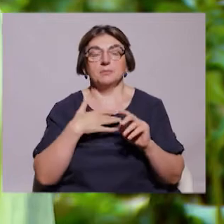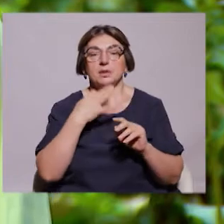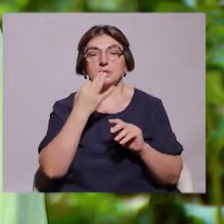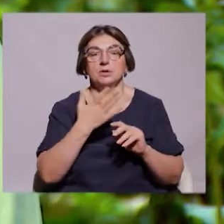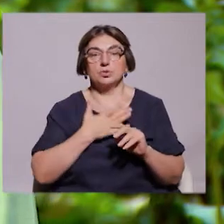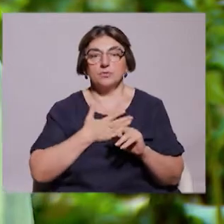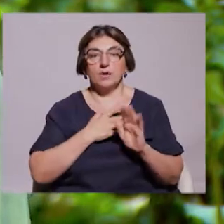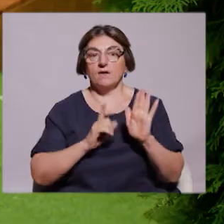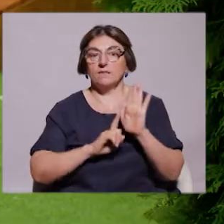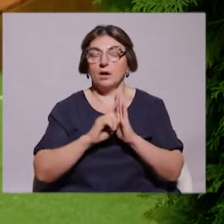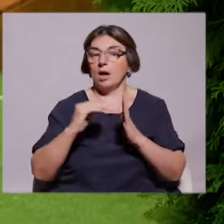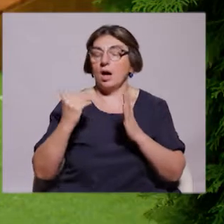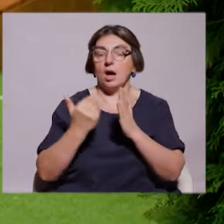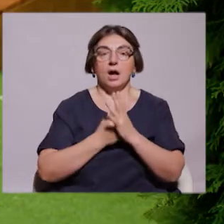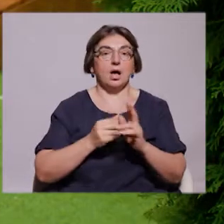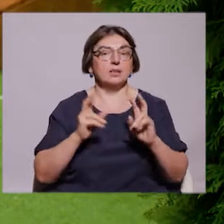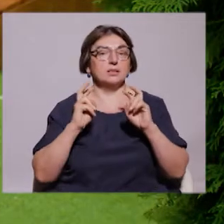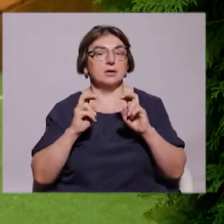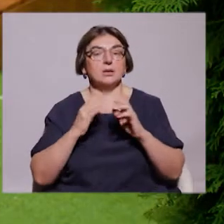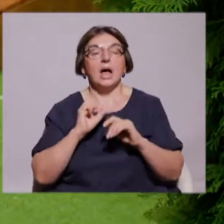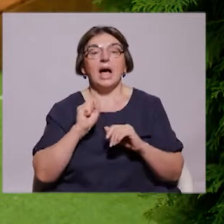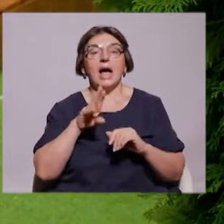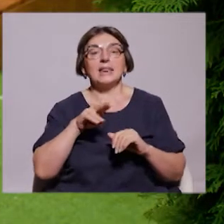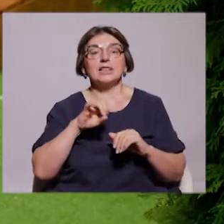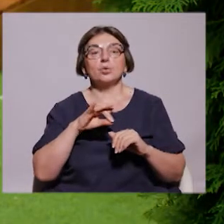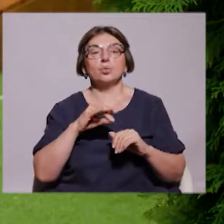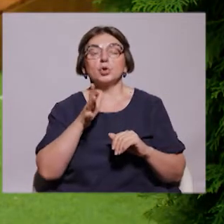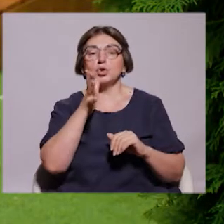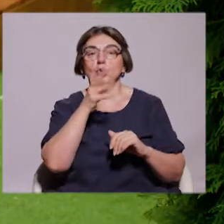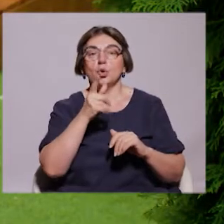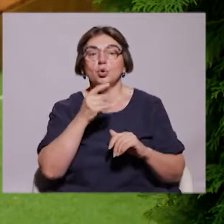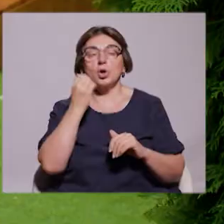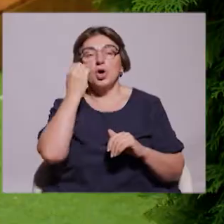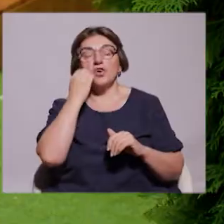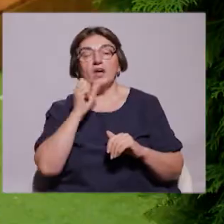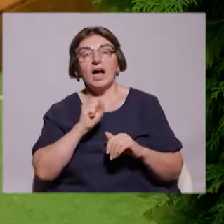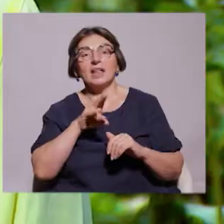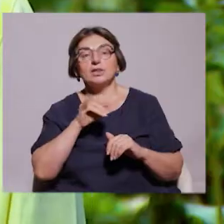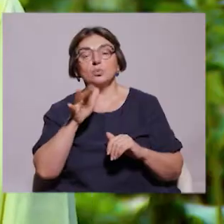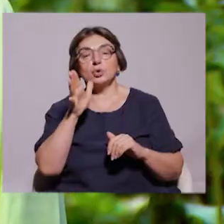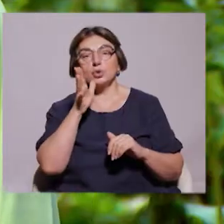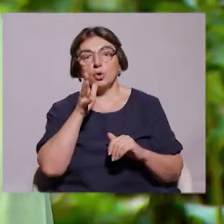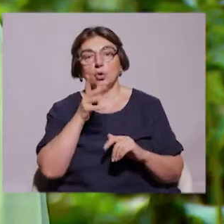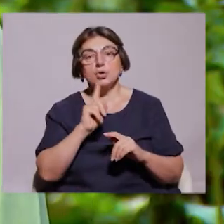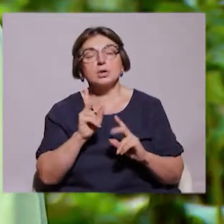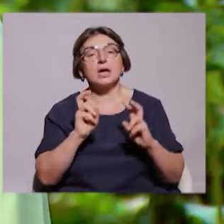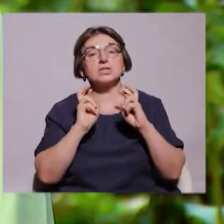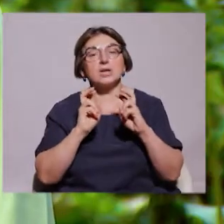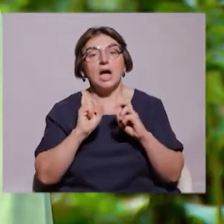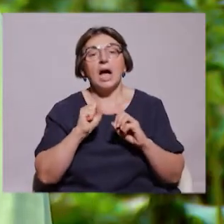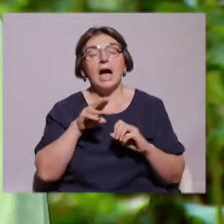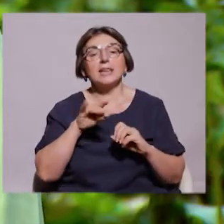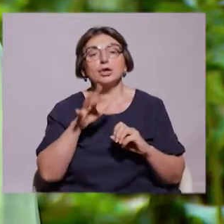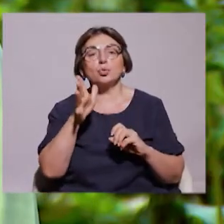მინდა გითხრათ, რომ ჩვენ ვიწყებთ სრულიად ახალ თავს. ეს არის ანტიკური ხანა და გვიან ანტიკური ხანა. Რას ნიშნავს